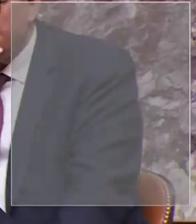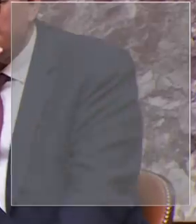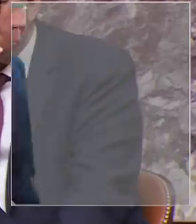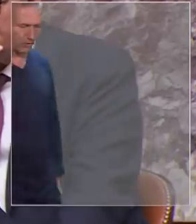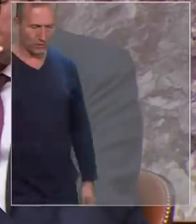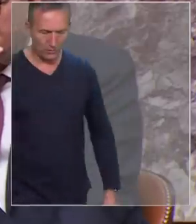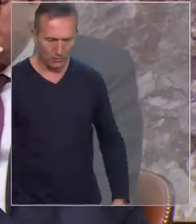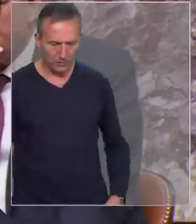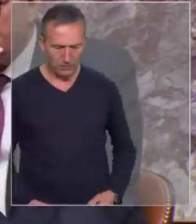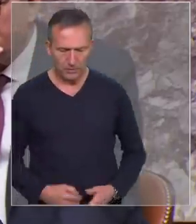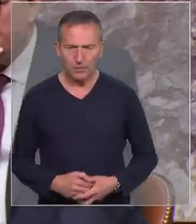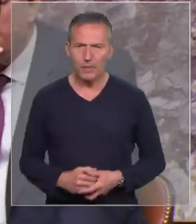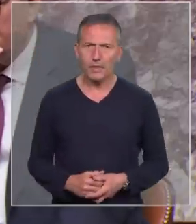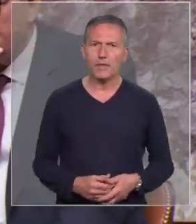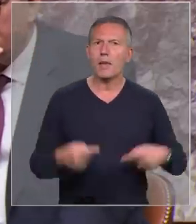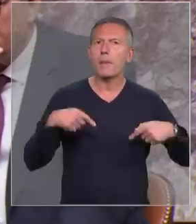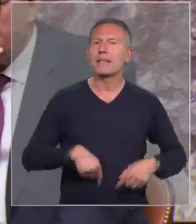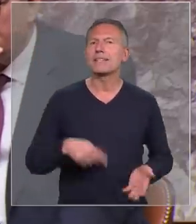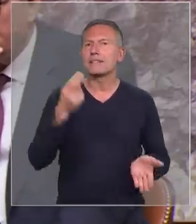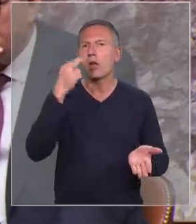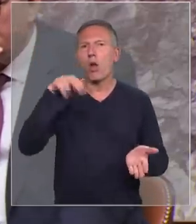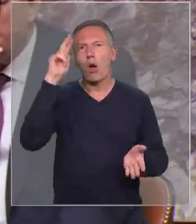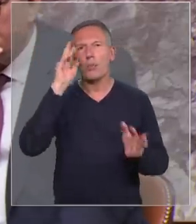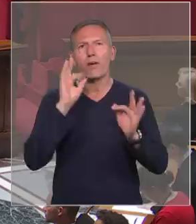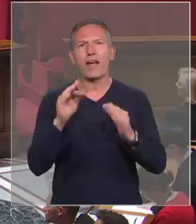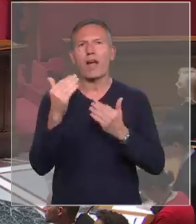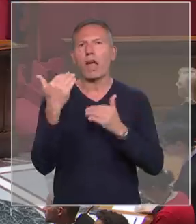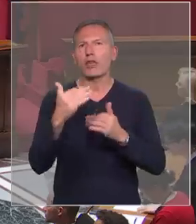Catherine Colonna, ministre de l'Europe et des Affaires étrangères.